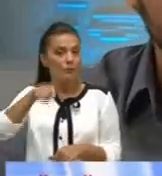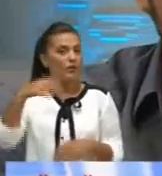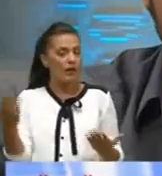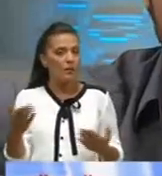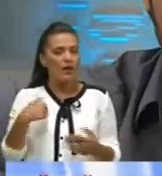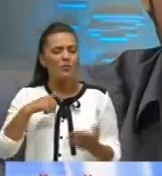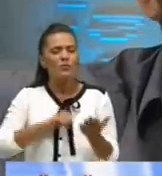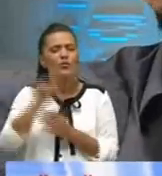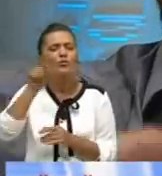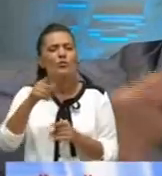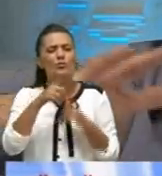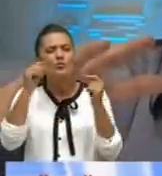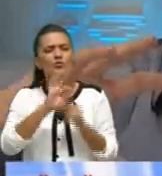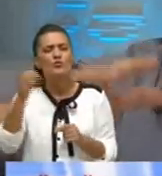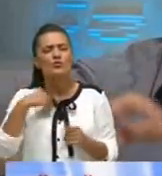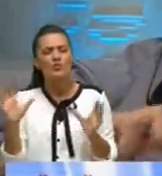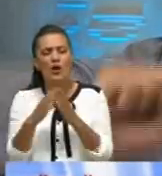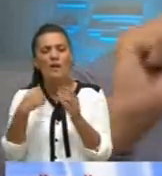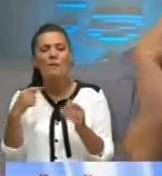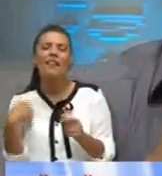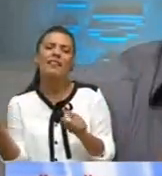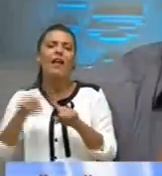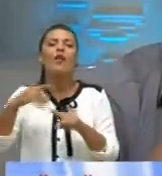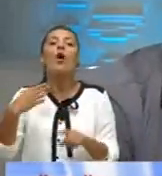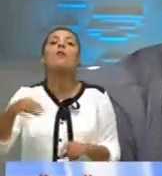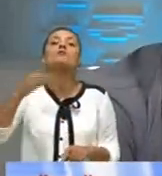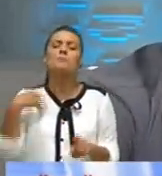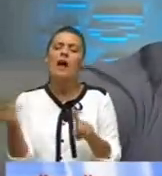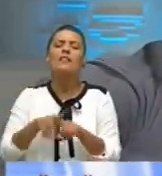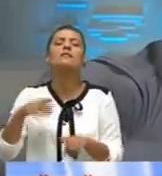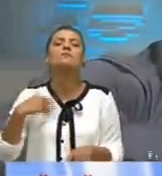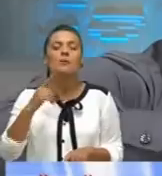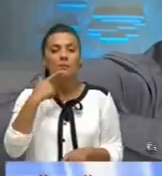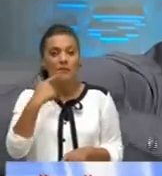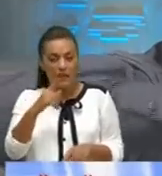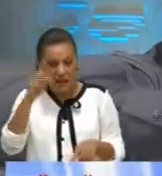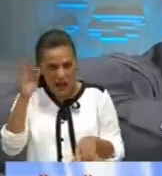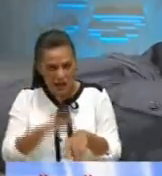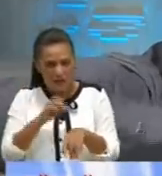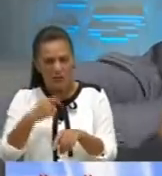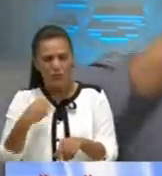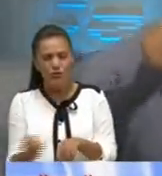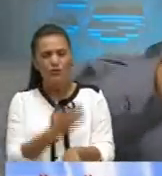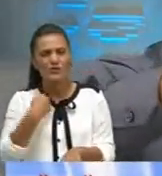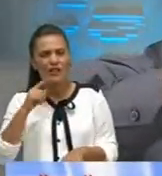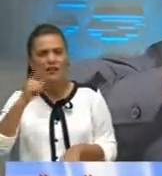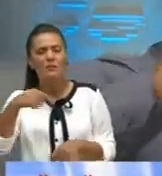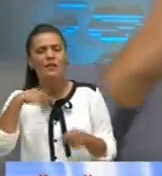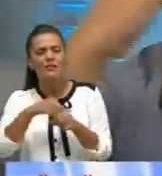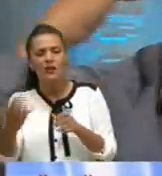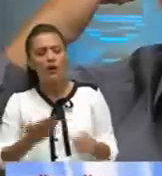rağmen bütün bu mutsuzluk korosuna ben dahil olmayacağım dediğimiz anda bizim o muhtemel duygusal tepkilerimizin